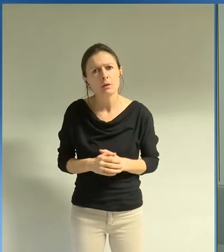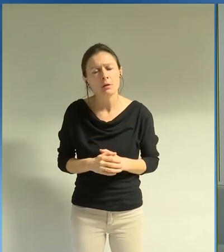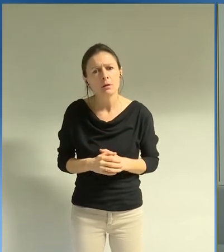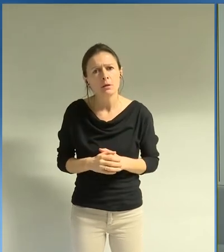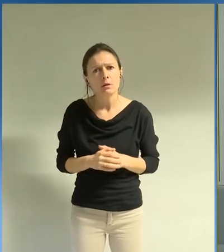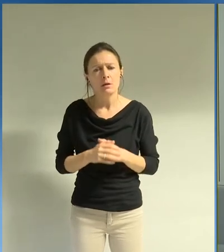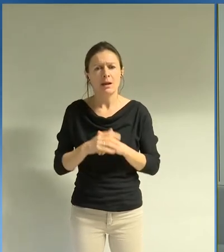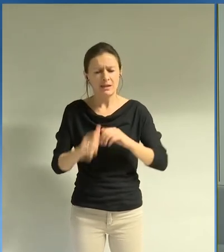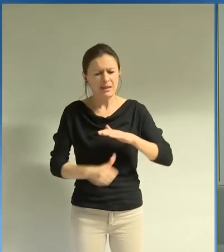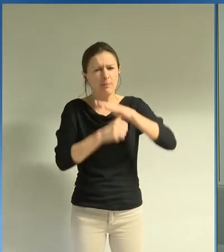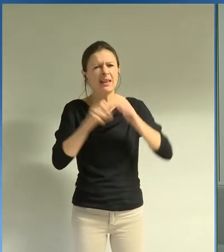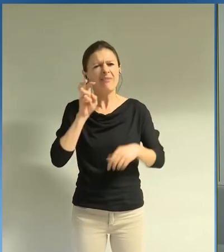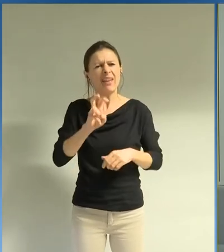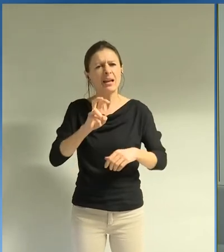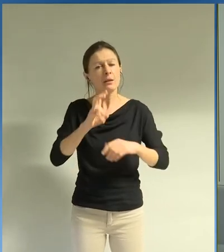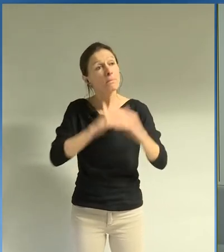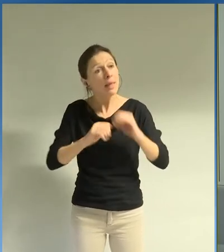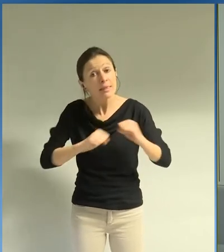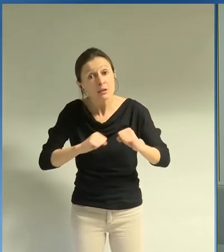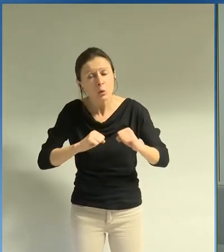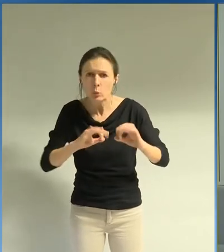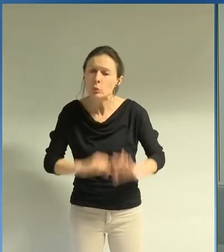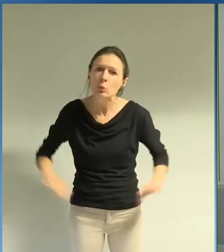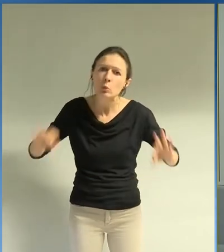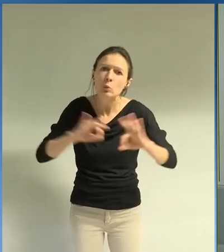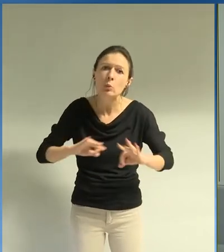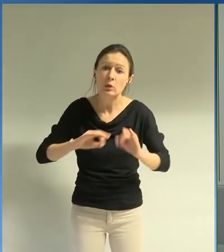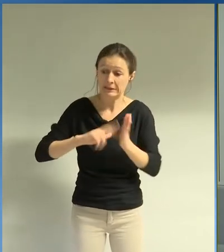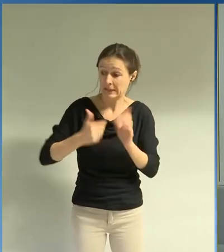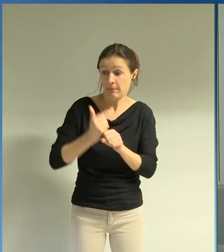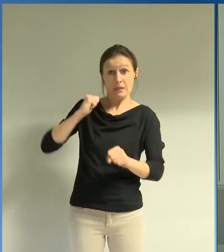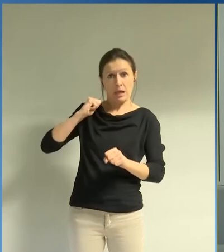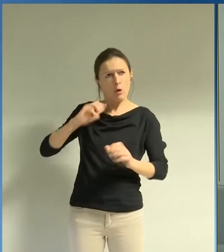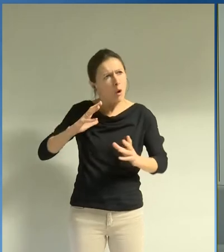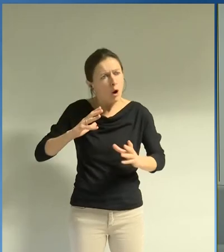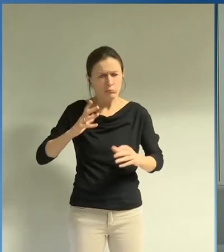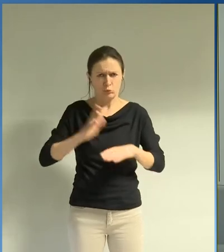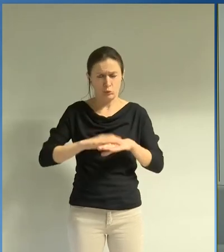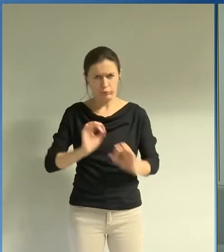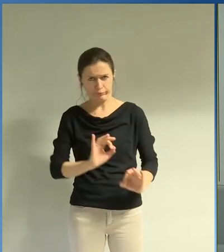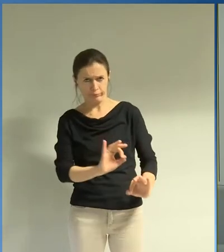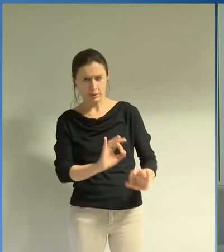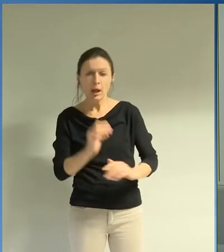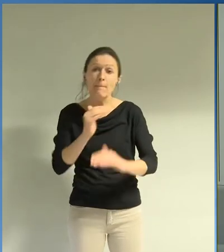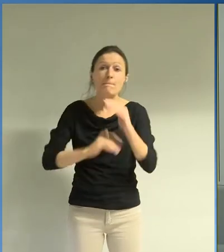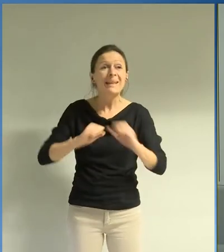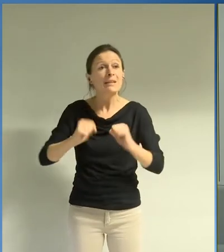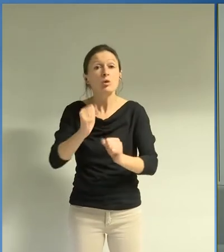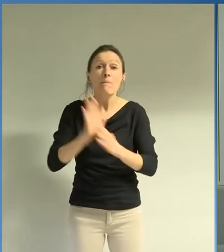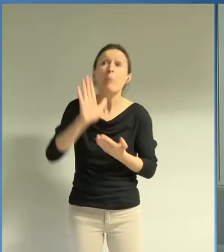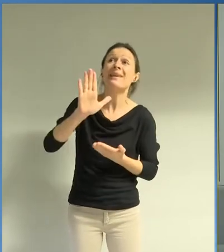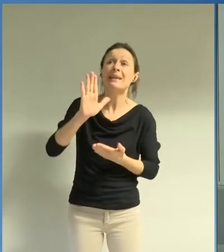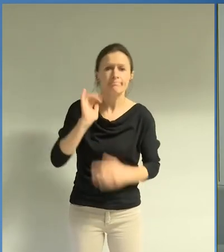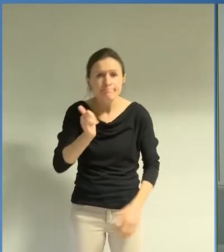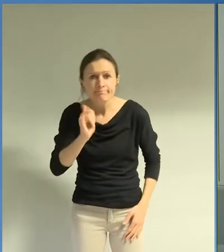capitale verte dont le cahier des charges signé l'an passé et pourtant engageant je reste toujours dans la tente du plan d'action promis fin 2021